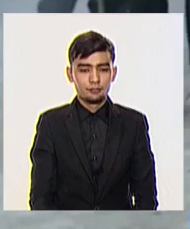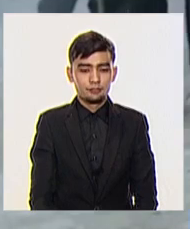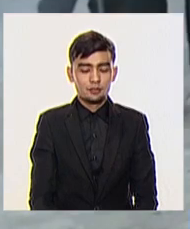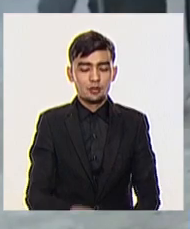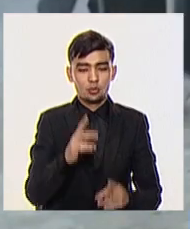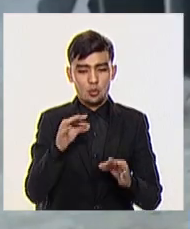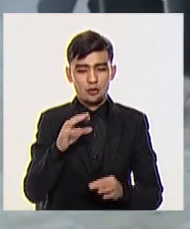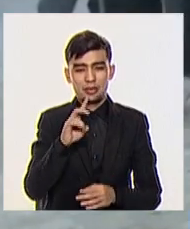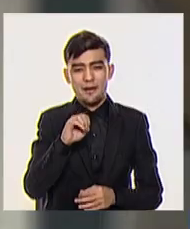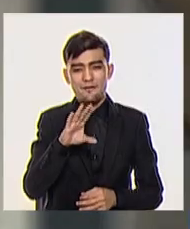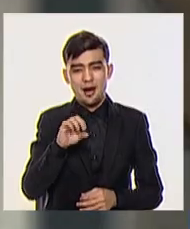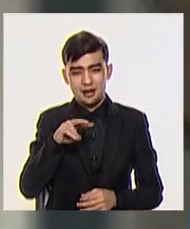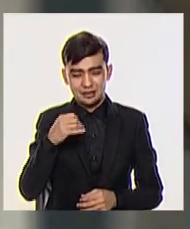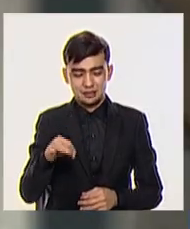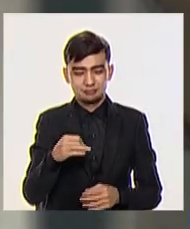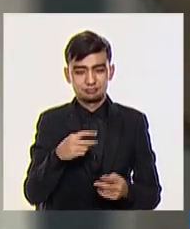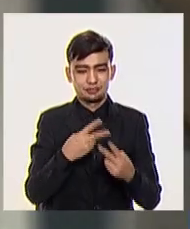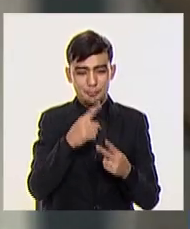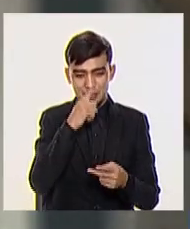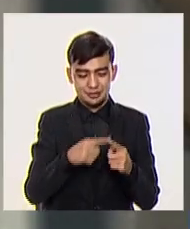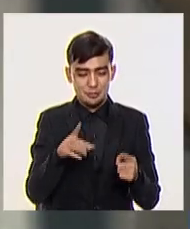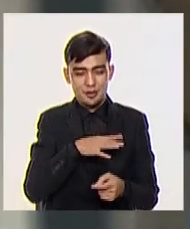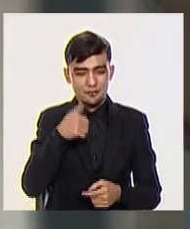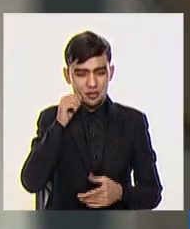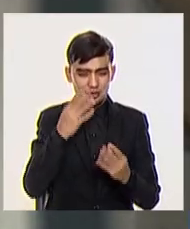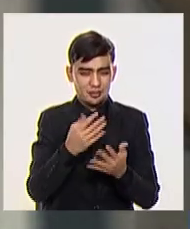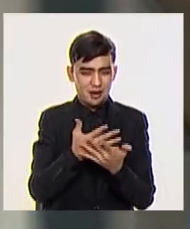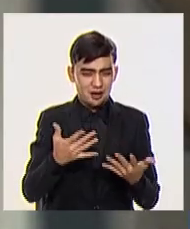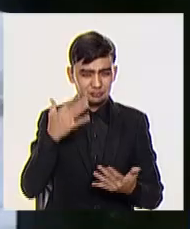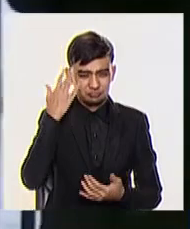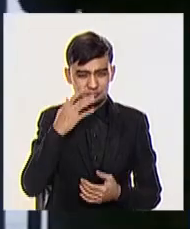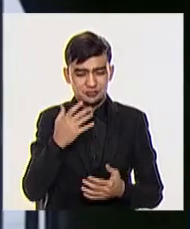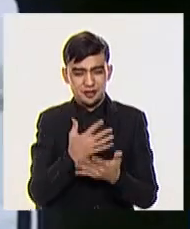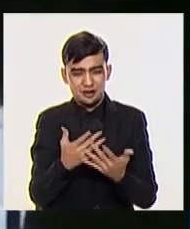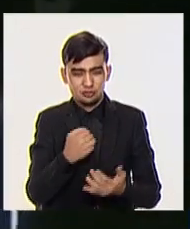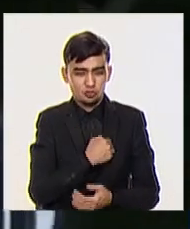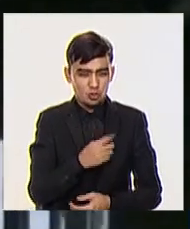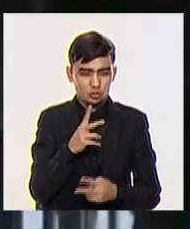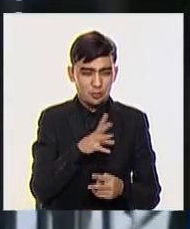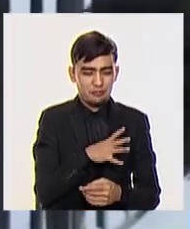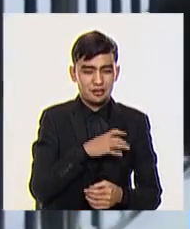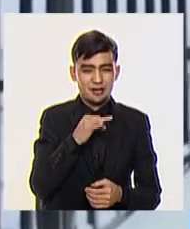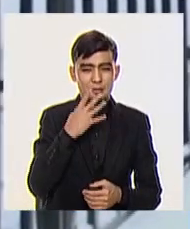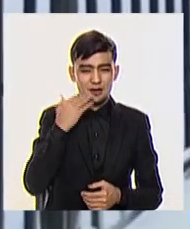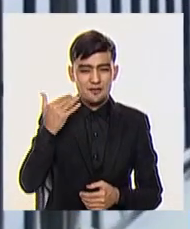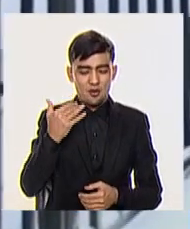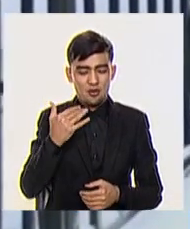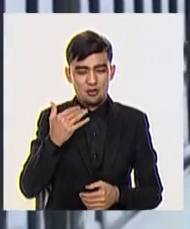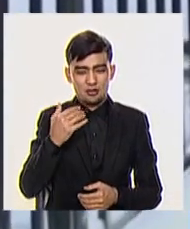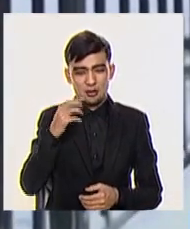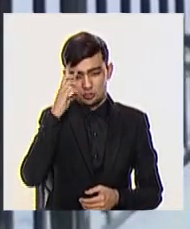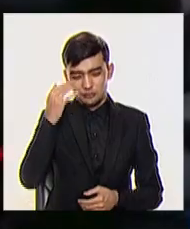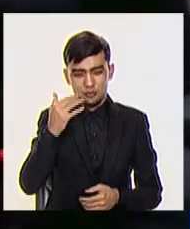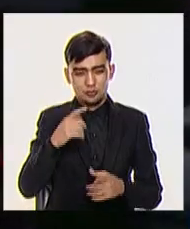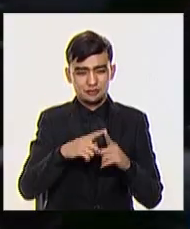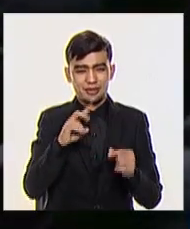Алайда Навальныйдың бір айға қамауға алынғанына әлемдік қауымдастық кешелі берілі түрлі наразылықтарын білдіріп жатыр. Ақштың мемлекеттік хатшысы Майк